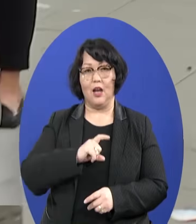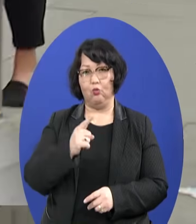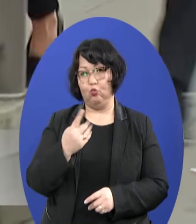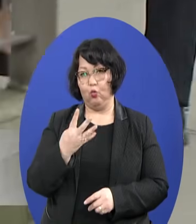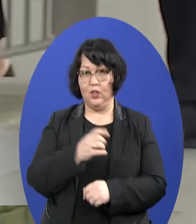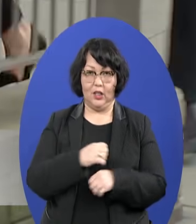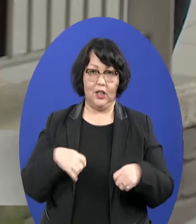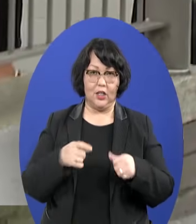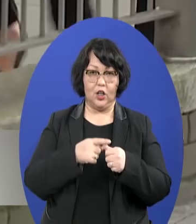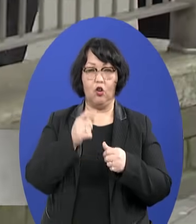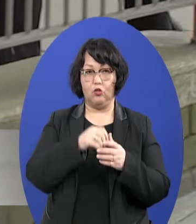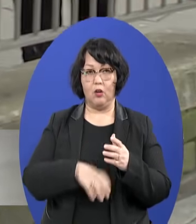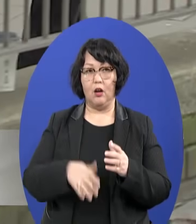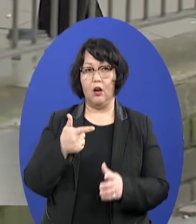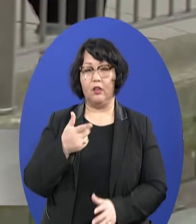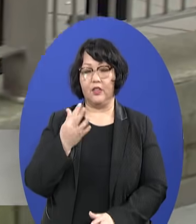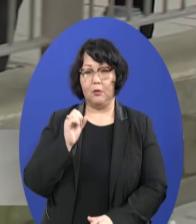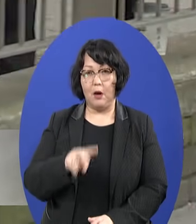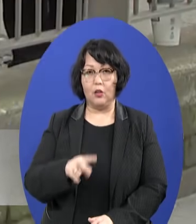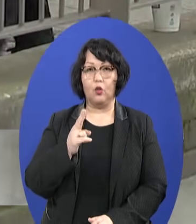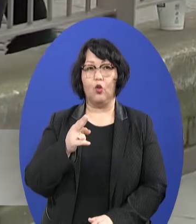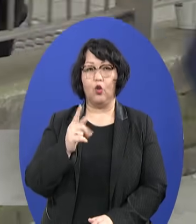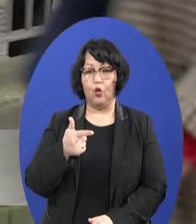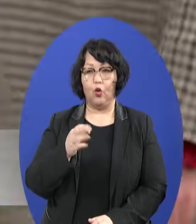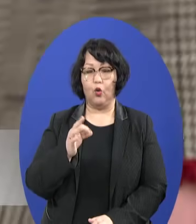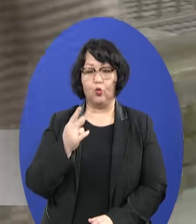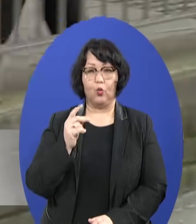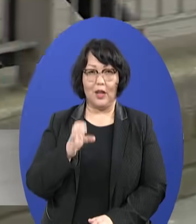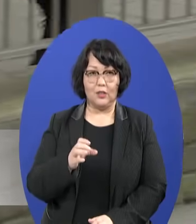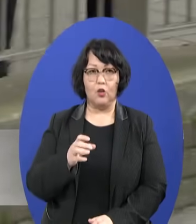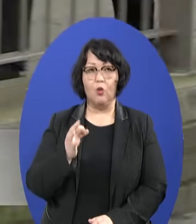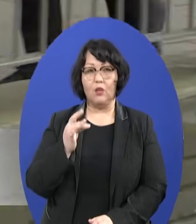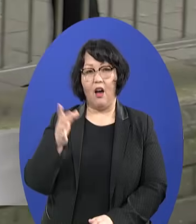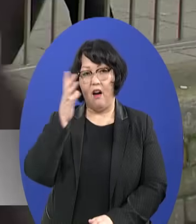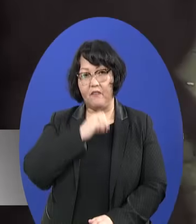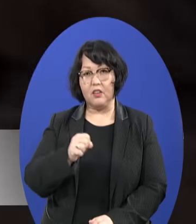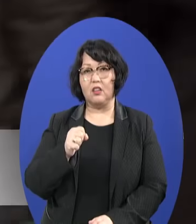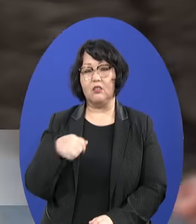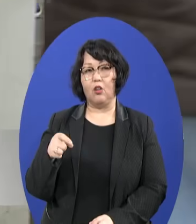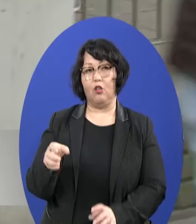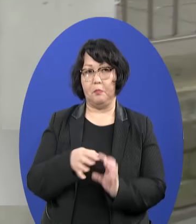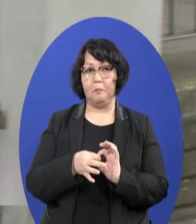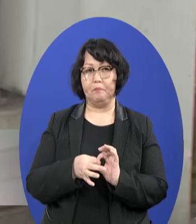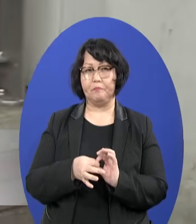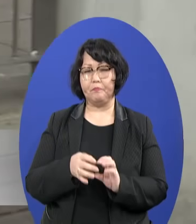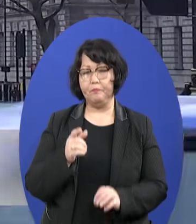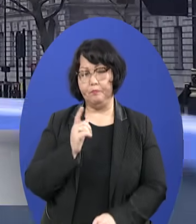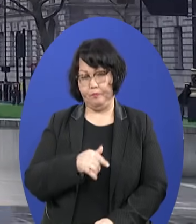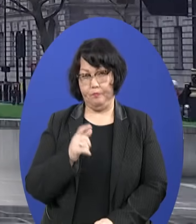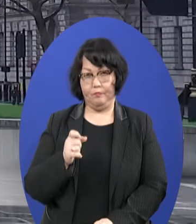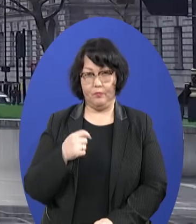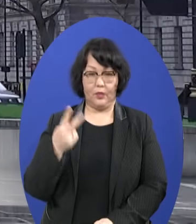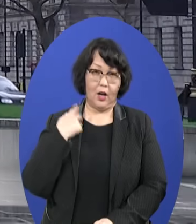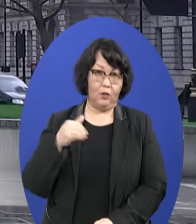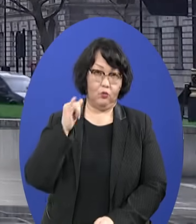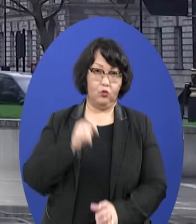багтсан байна. За мөн Гватемал, Хондурас, Өмнөд Африкийн бүгд найрамдах улсын иргэдийн нэр жигтжээ. Хоргийн дагуу эдгээр хүмүүсийн Их